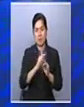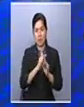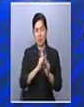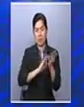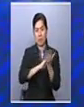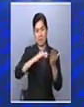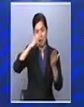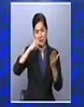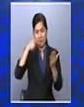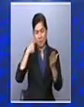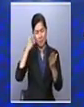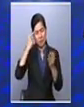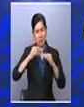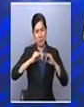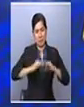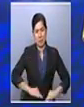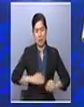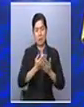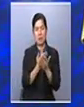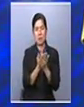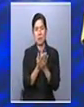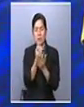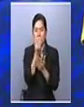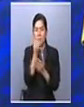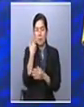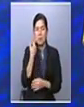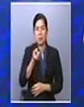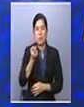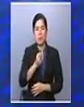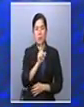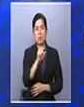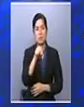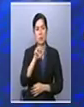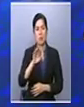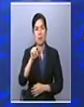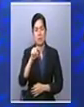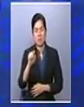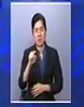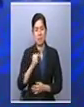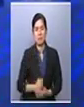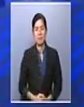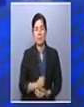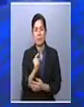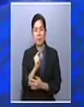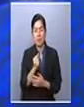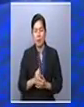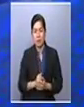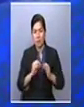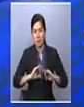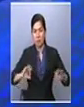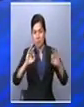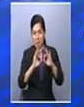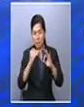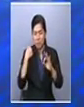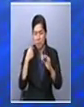รุปแล้วก็คือตัดสินใจคงอัตราดอกเบี้ยนโยบายเอาไว้ที่ระดับเดิมนะคะ 1.5% ค่ะก็อาจจะเป็นปัจจัยนึงที่ยังไม่ส่ง